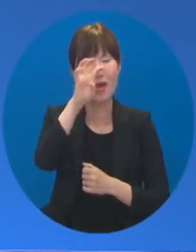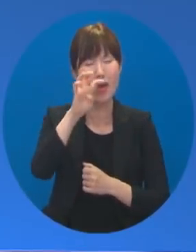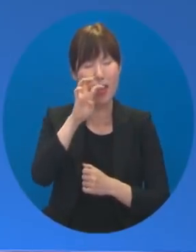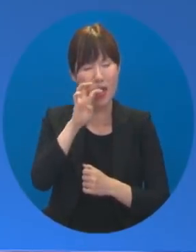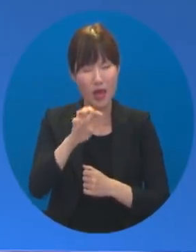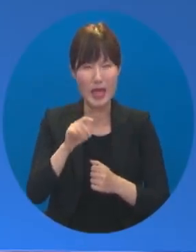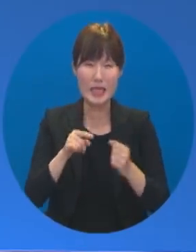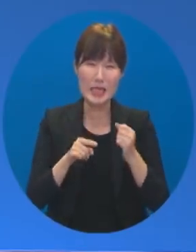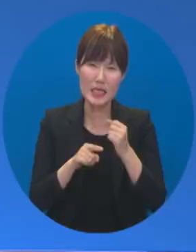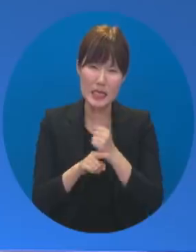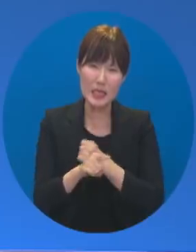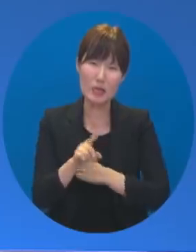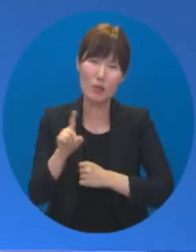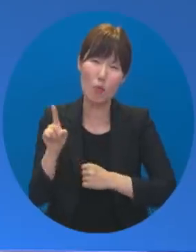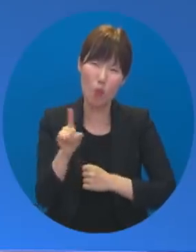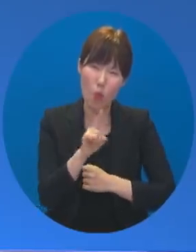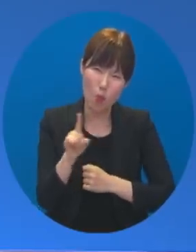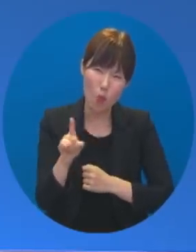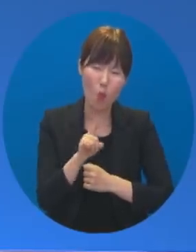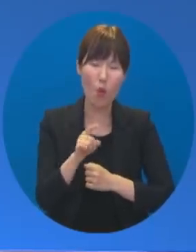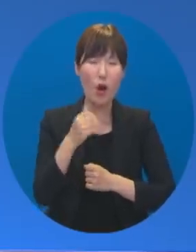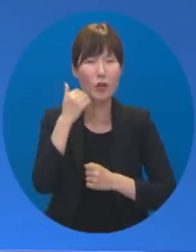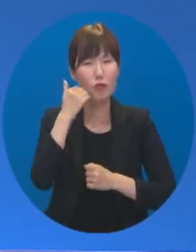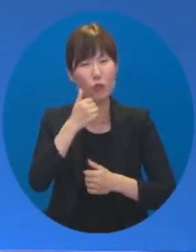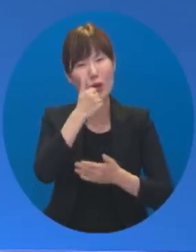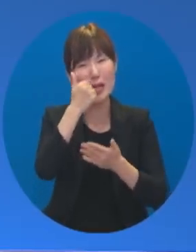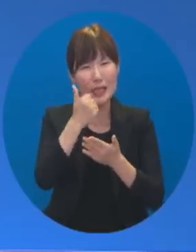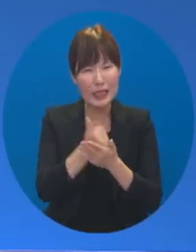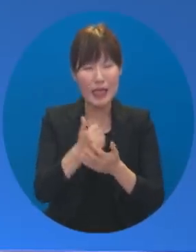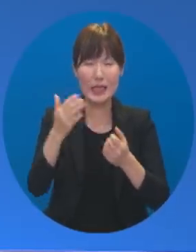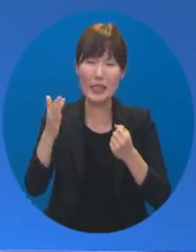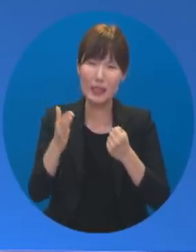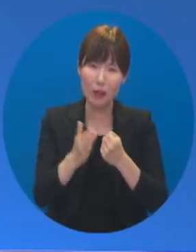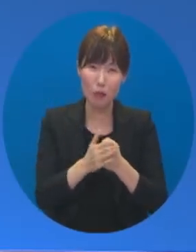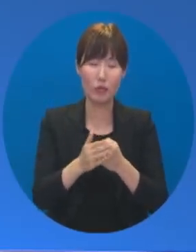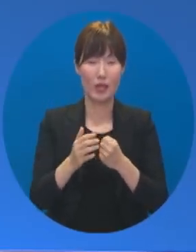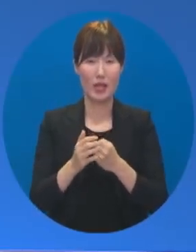이유가 뭘까? 누구의 죄 때문에 그럴까?